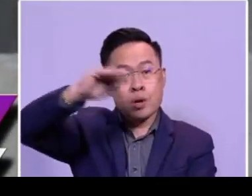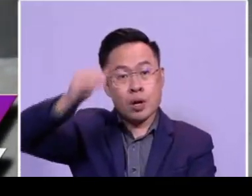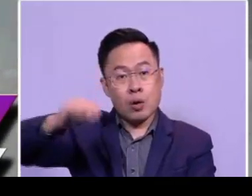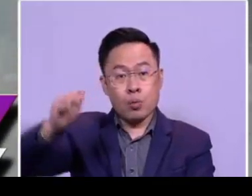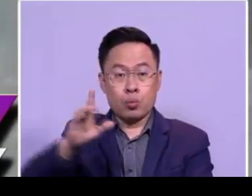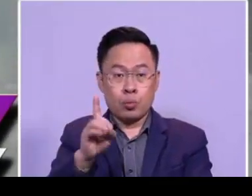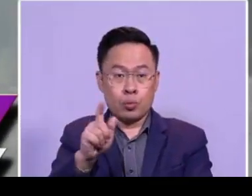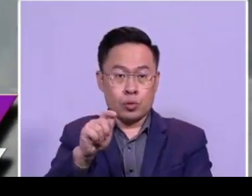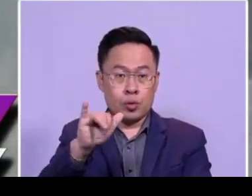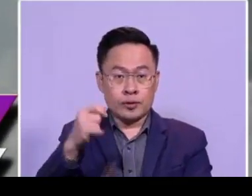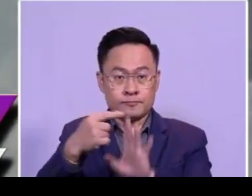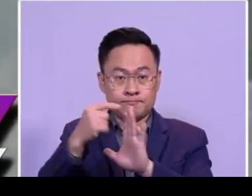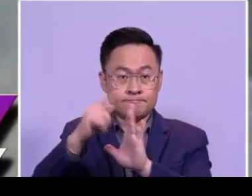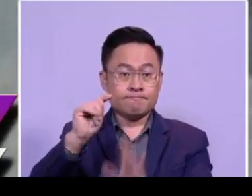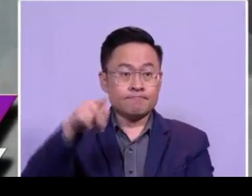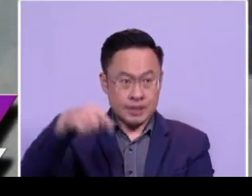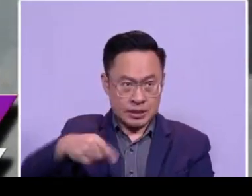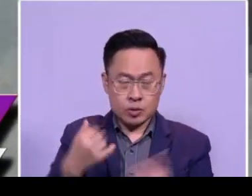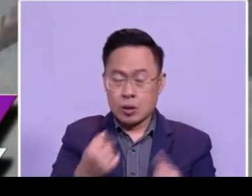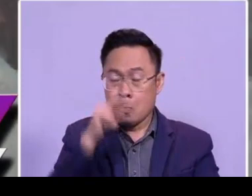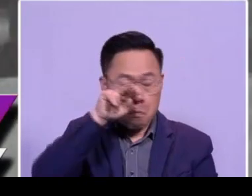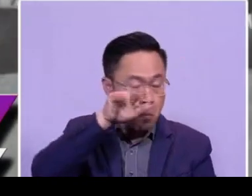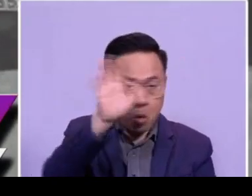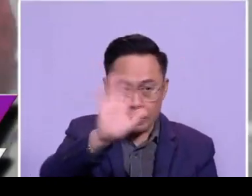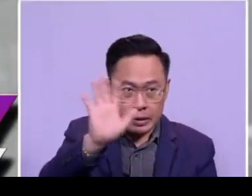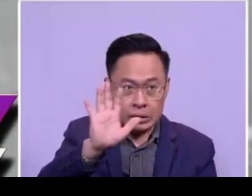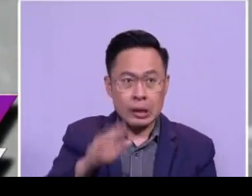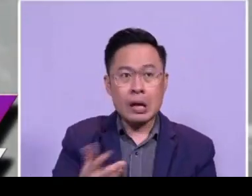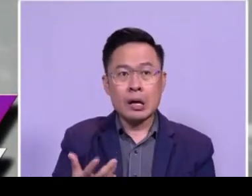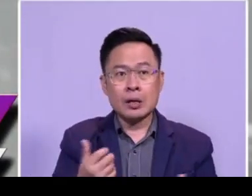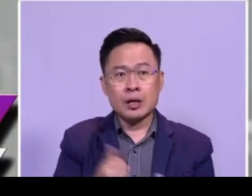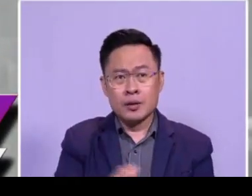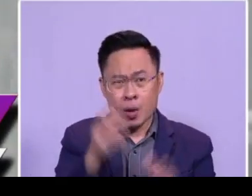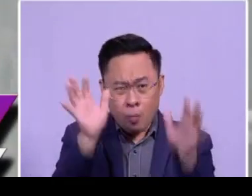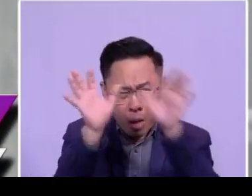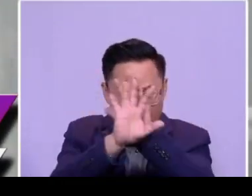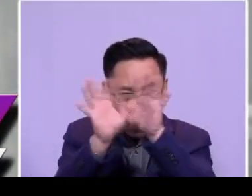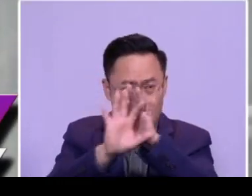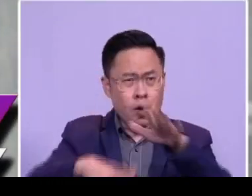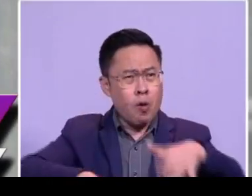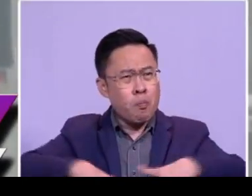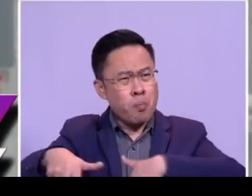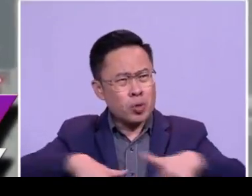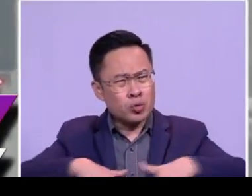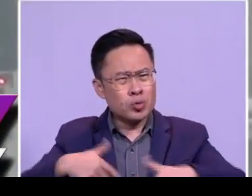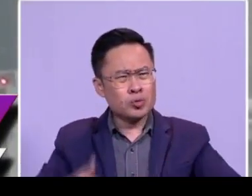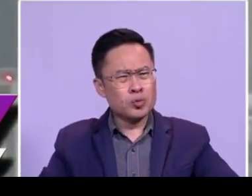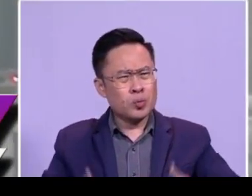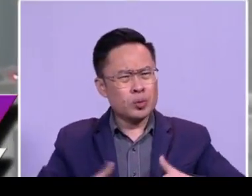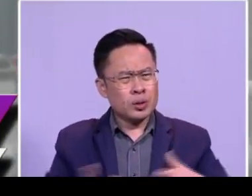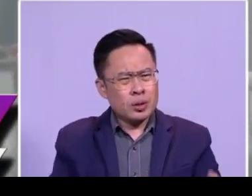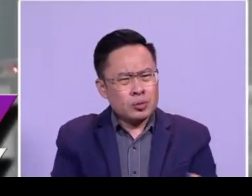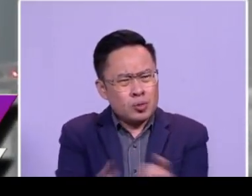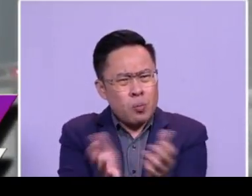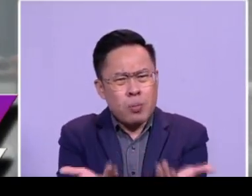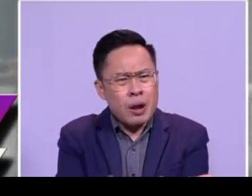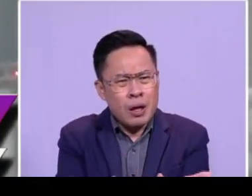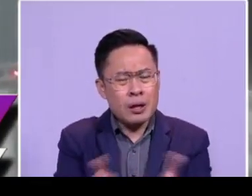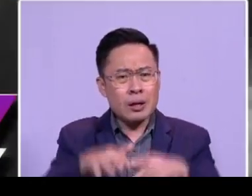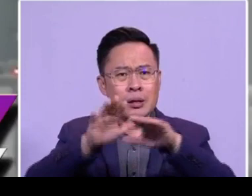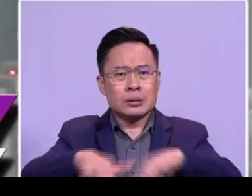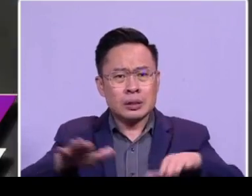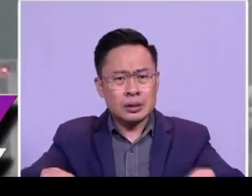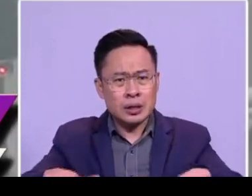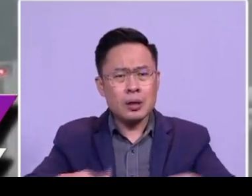ไม่เห็นไม่ว่าครับเราต้องมีคำถามตามมาว่าคนที่เขาอยู่ที่นั่นเขาใช้ชีวิตอยู่กันยังไงเด็กๆผู้สูงอ